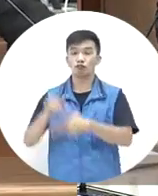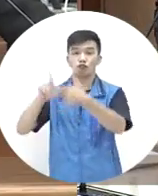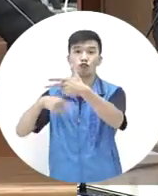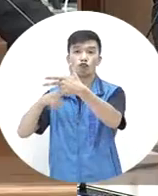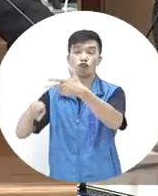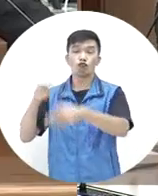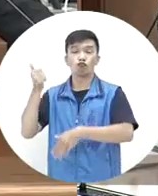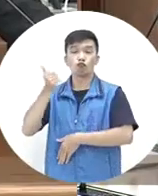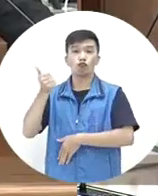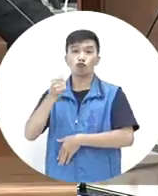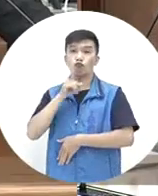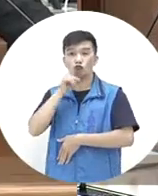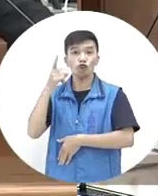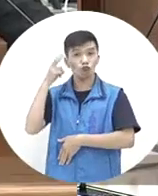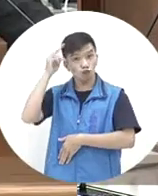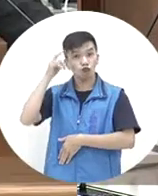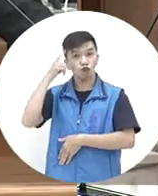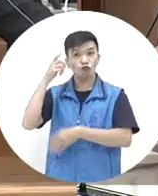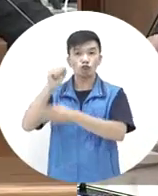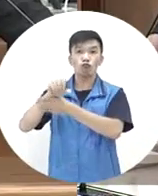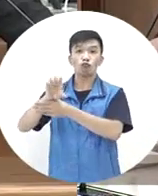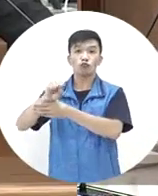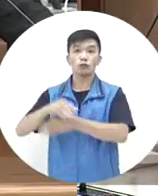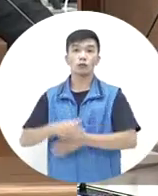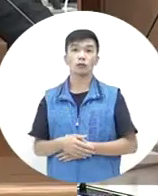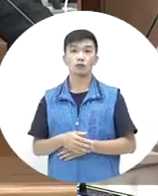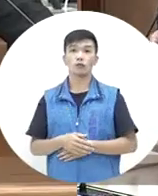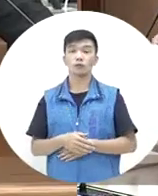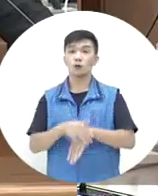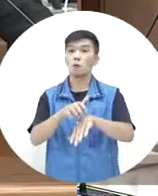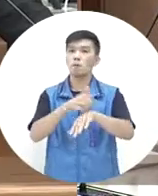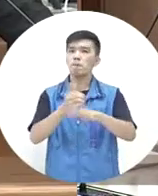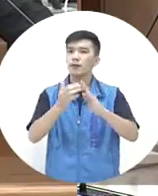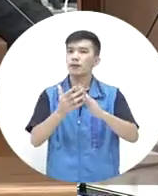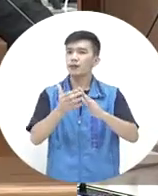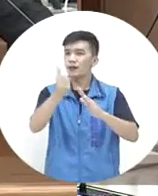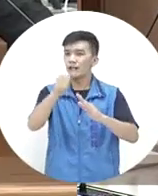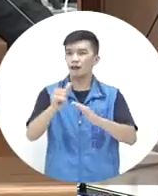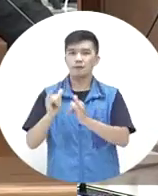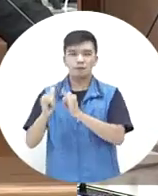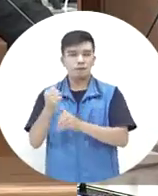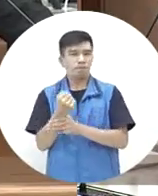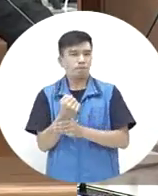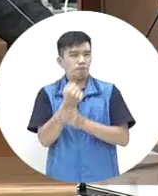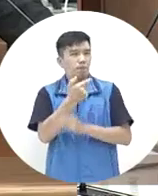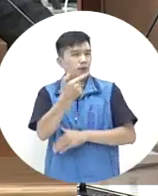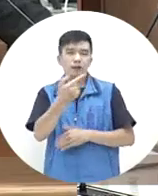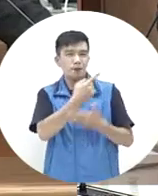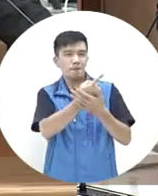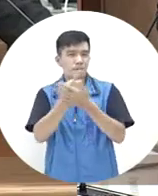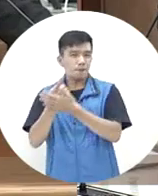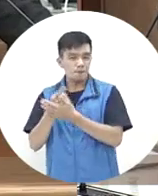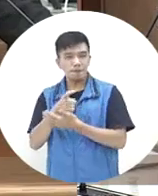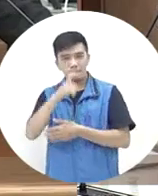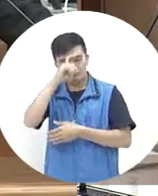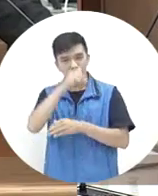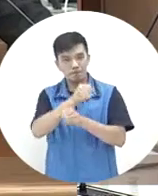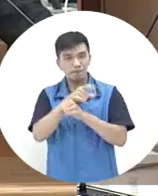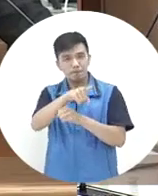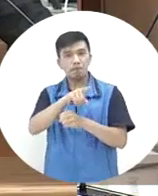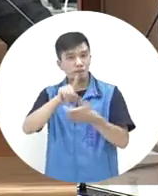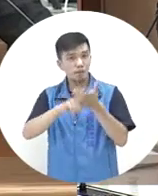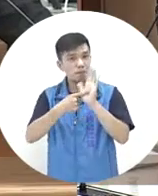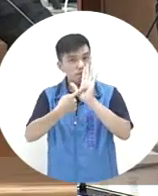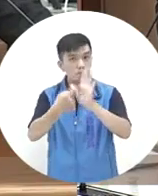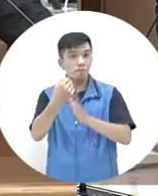免。你作为一个福众望，市政满意度那么高，大家都在看你的主张跟态度。如果是用这样的主张跟态度来看待罢